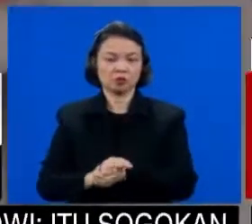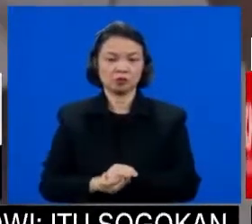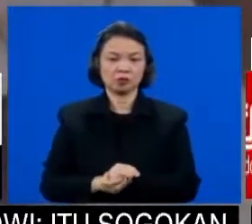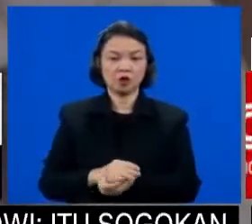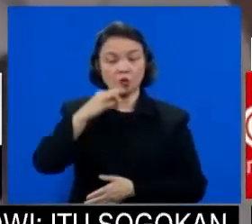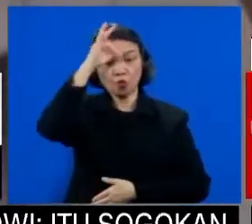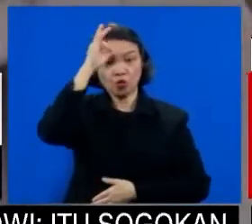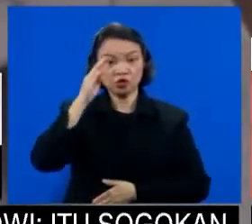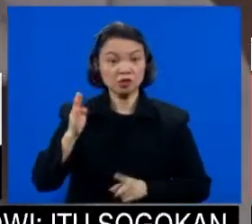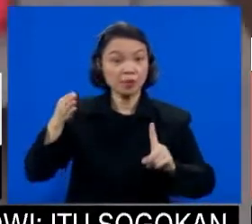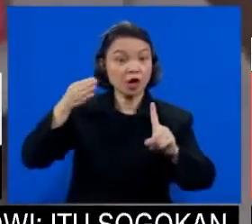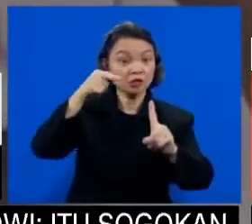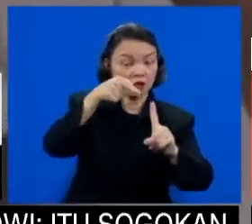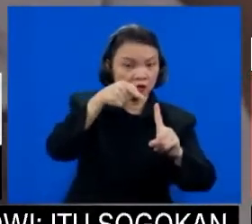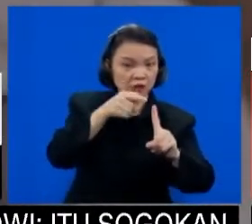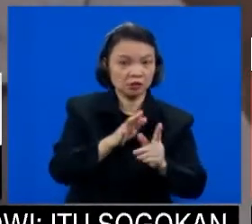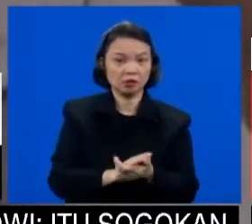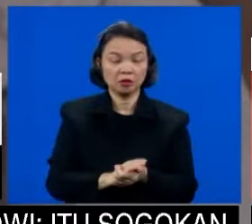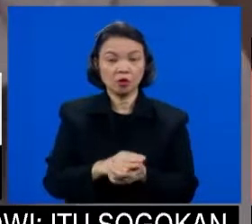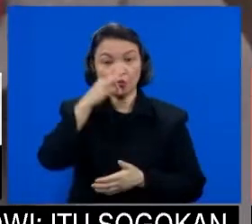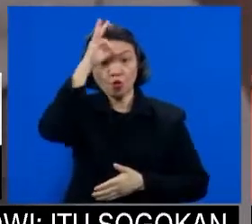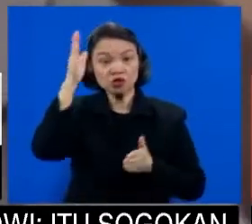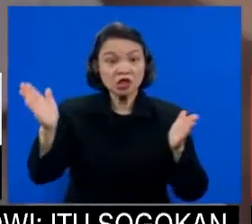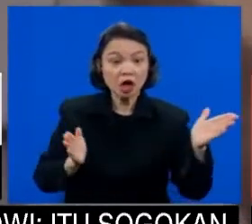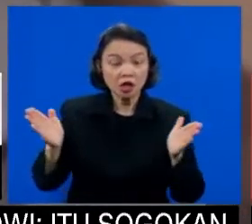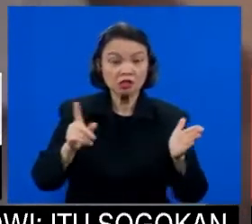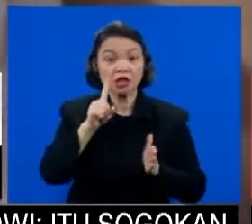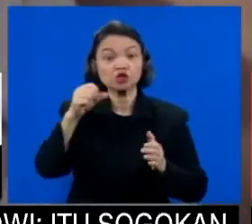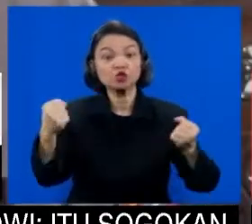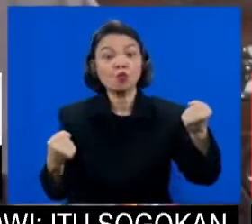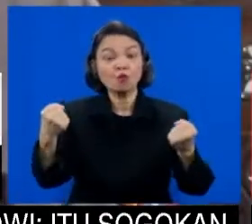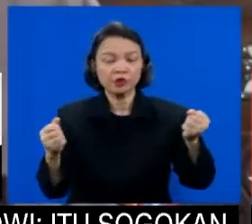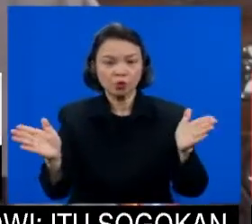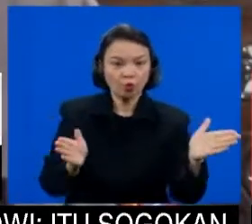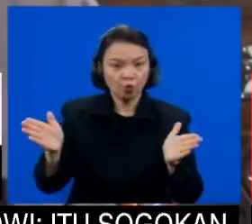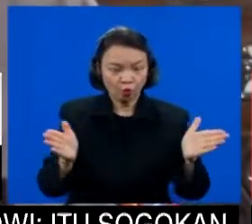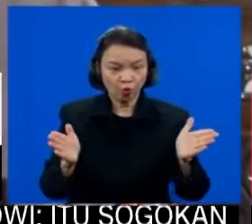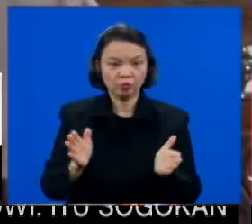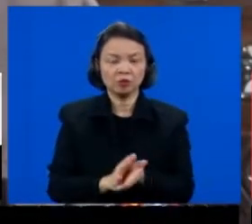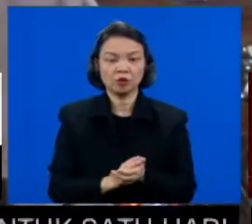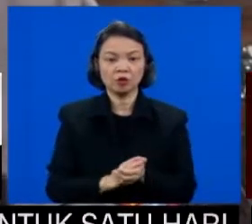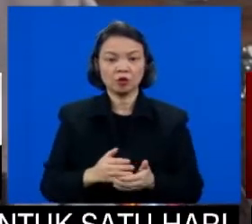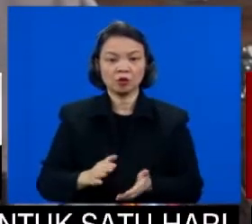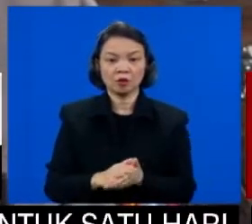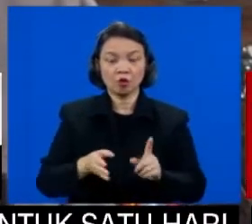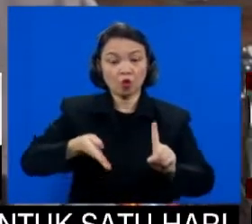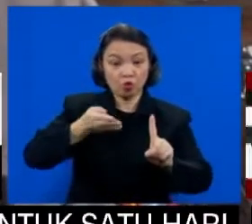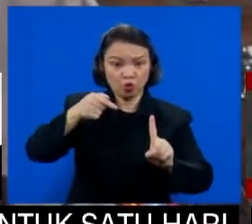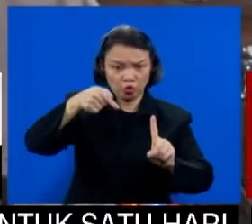terhadap tersangka dihalang-halangi oleh sebuah mobil, sehingga membuat tersangka MSAT berhasil kabur dari